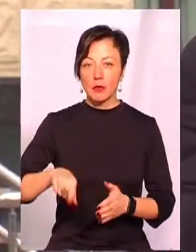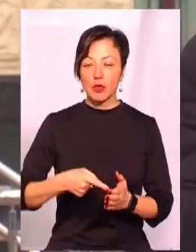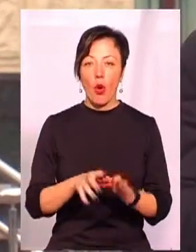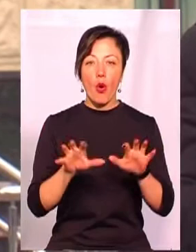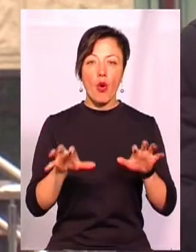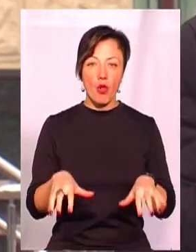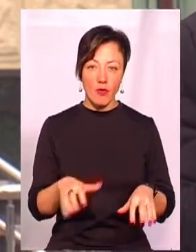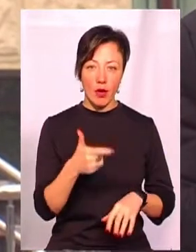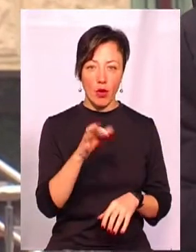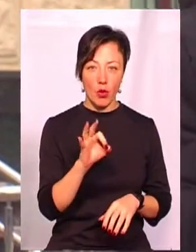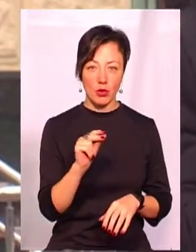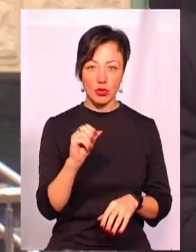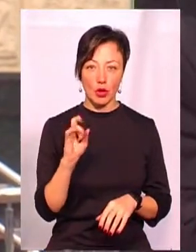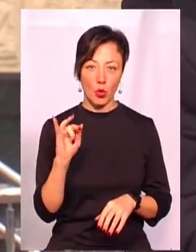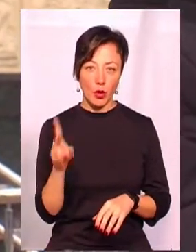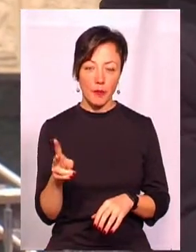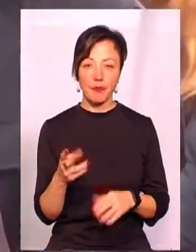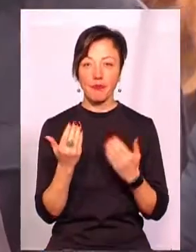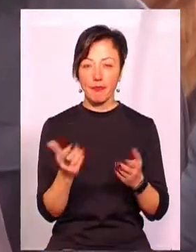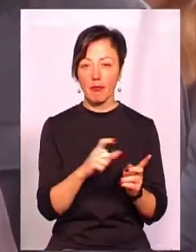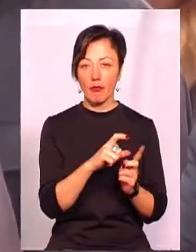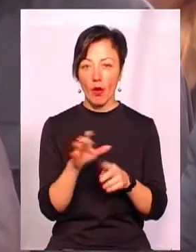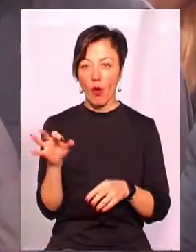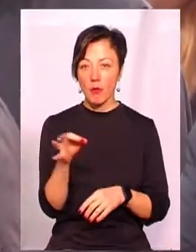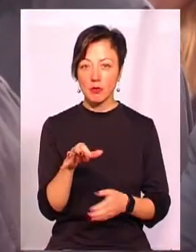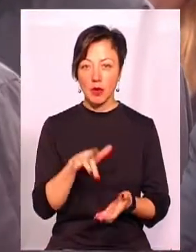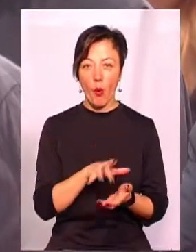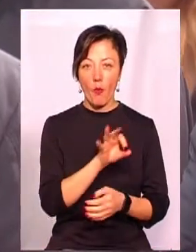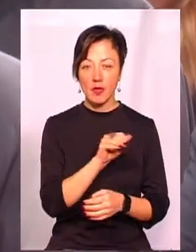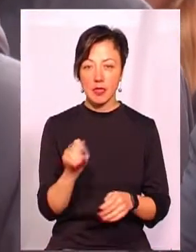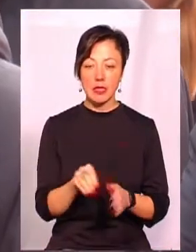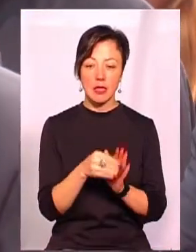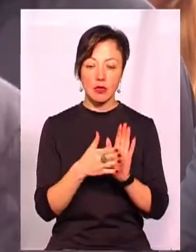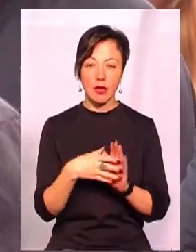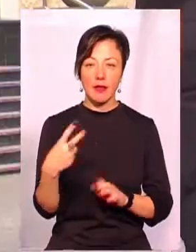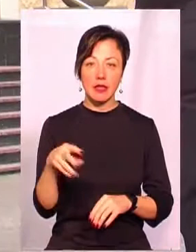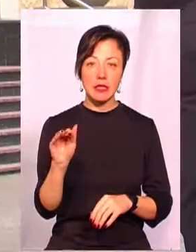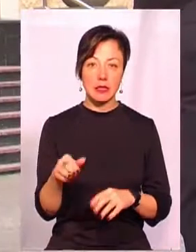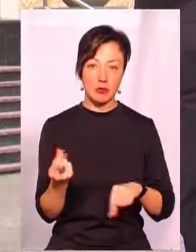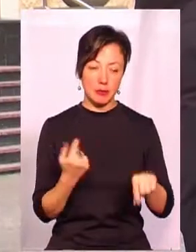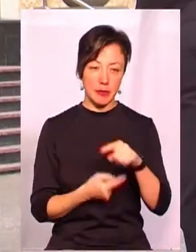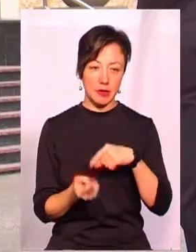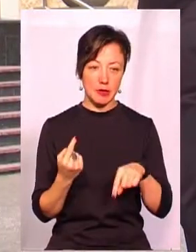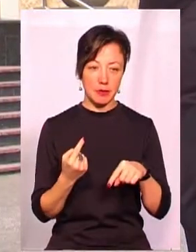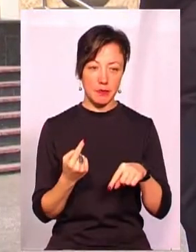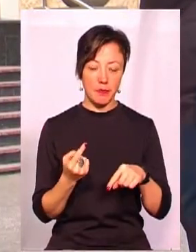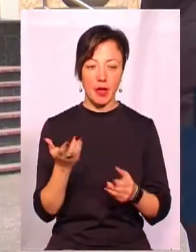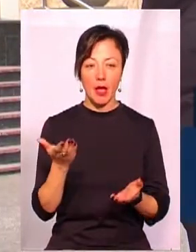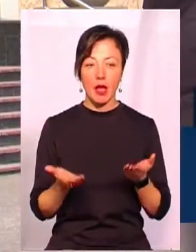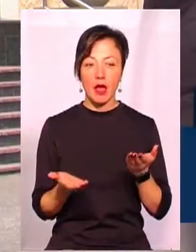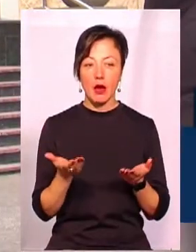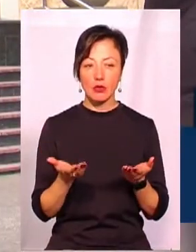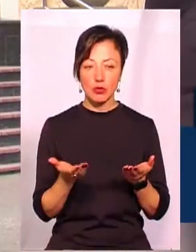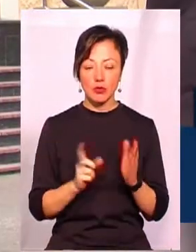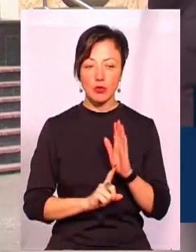голови Володимир Гончарук. За його словами, в обласному центрі офіційно зареєстрованих 20 тисяч підприємців. Якщо почне